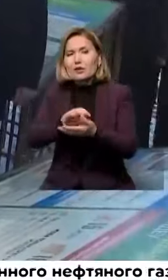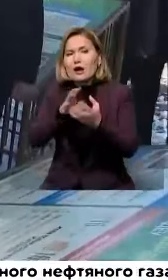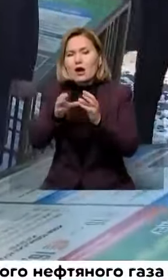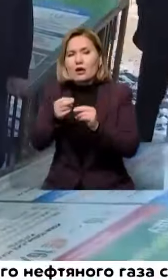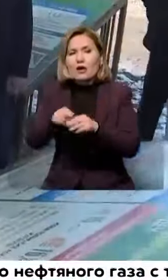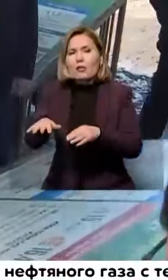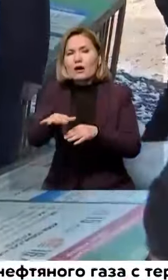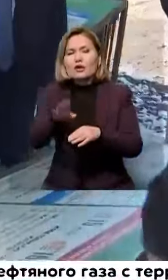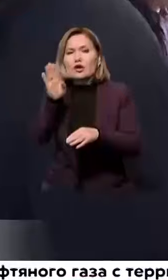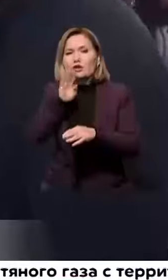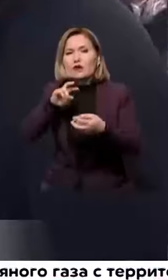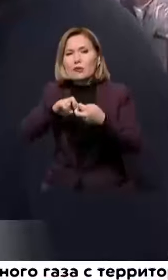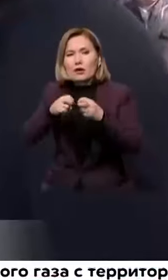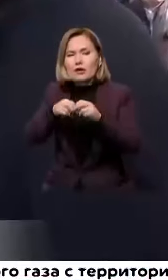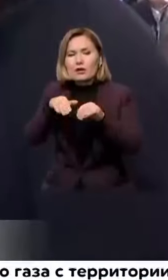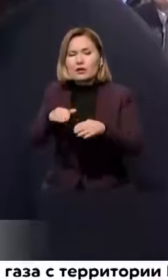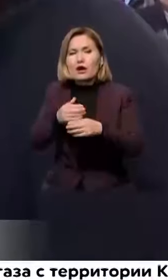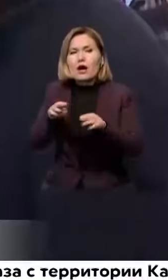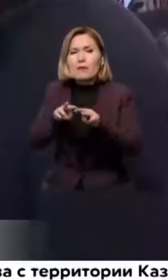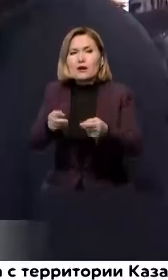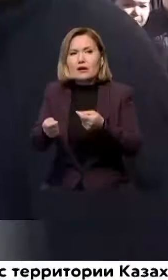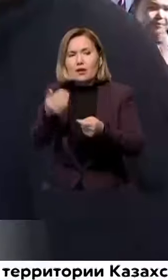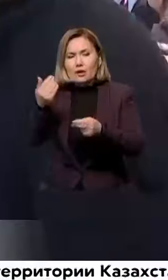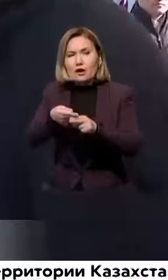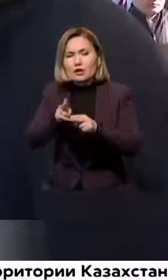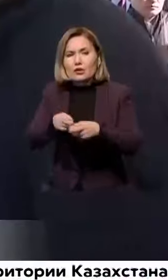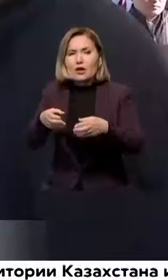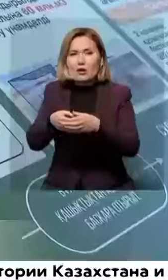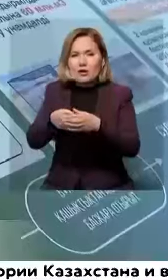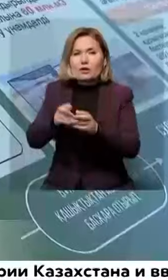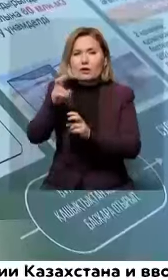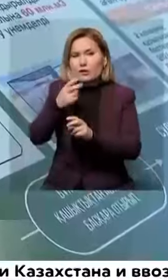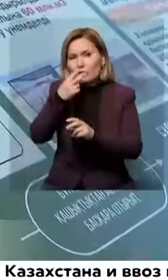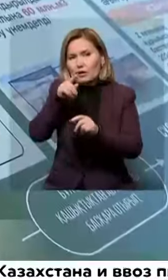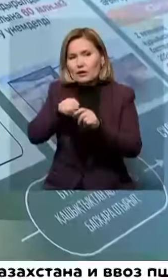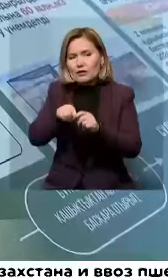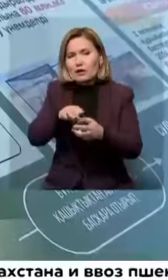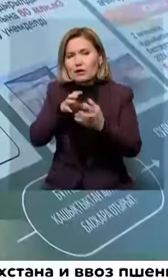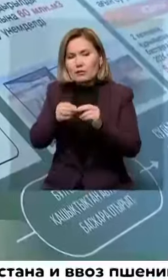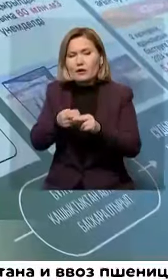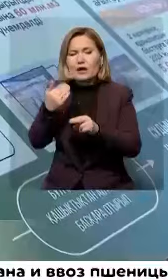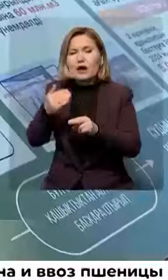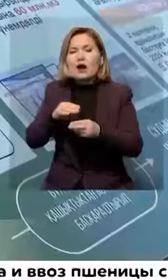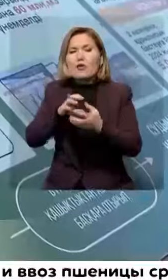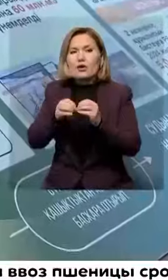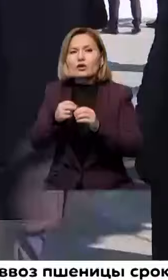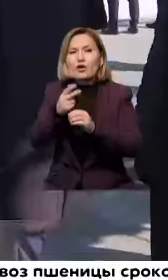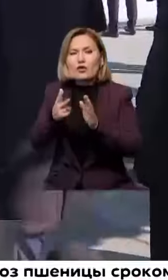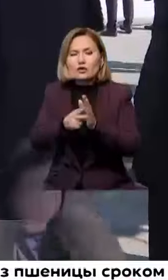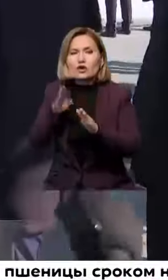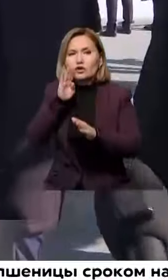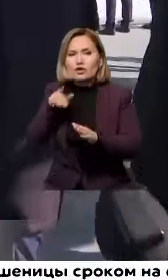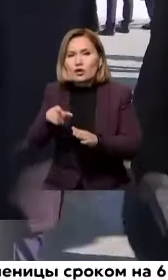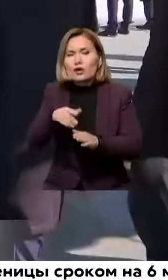Бектенов өңірдегі ағын су мәселесіне жауапты Тұрансу мемлекеттік коммуналдық кәсіпорнының жұмысымен танысты. Кәсіпорнының балансында 18 су